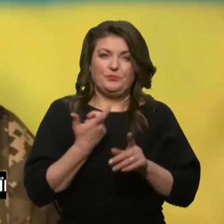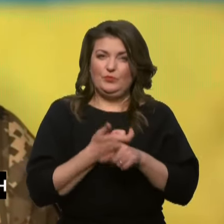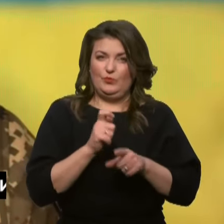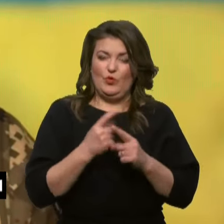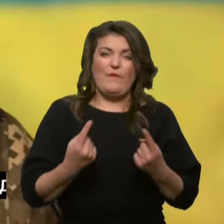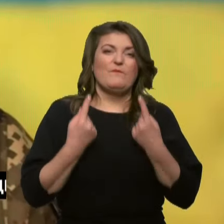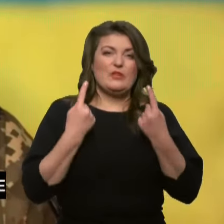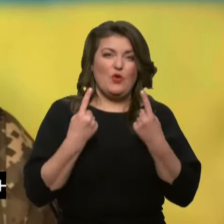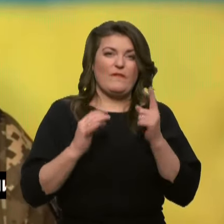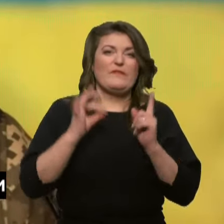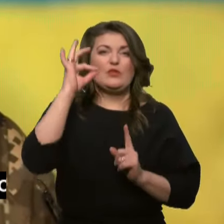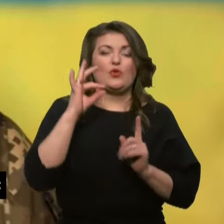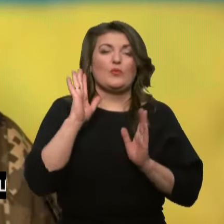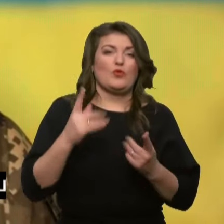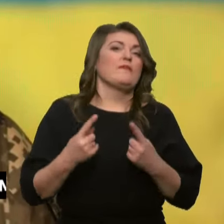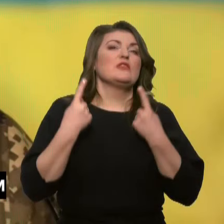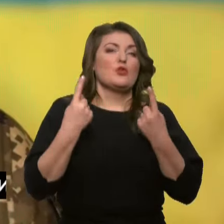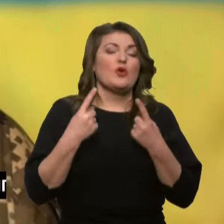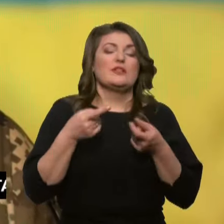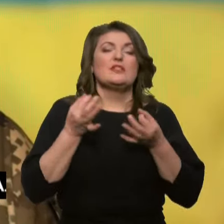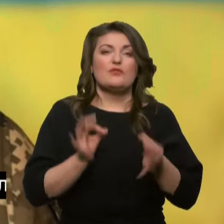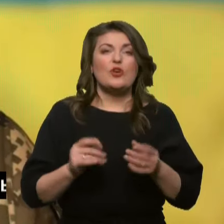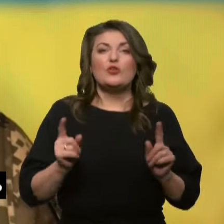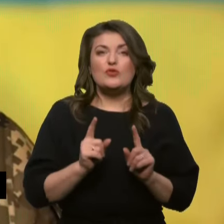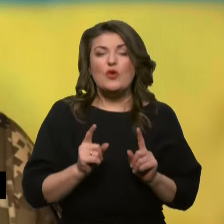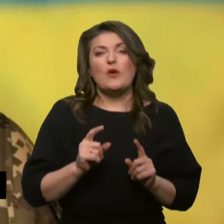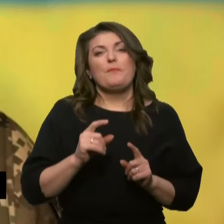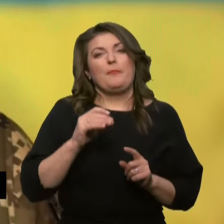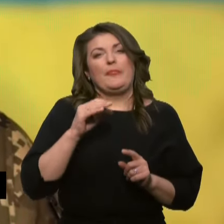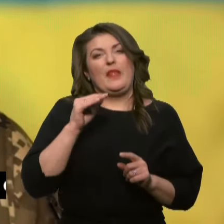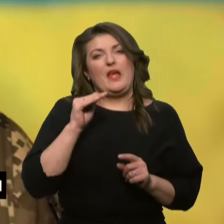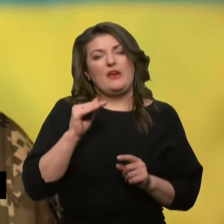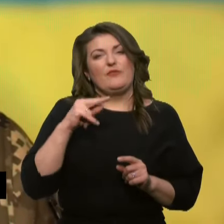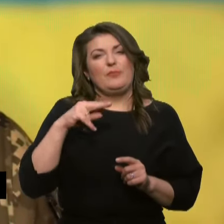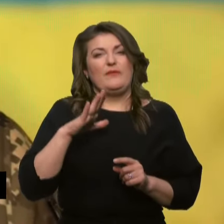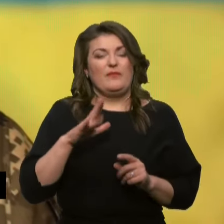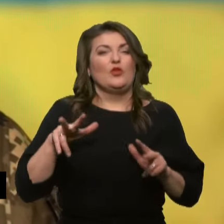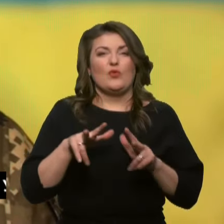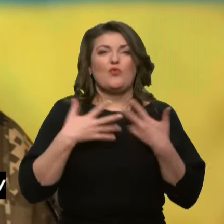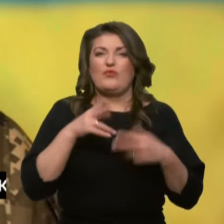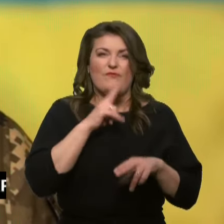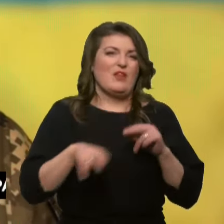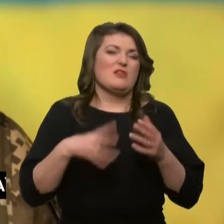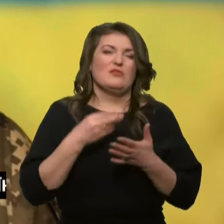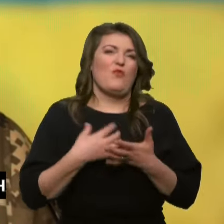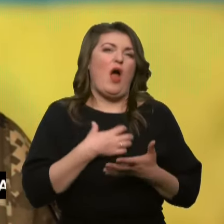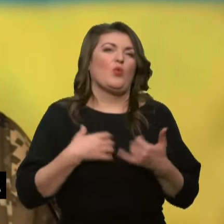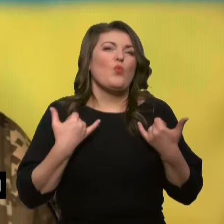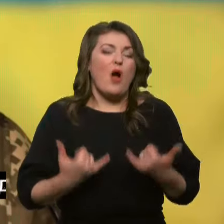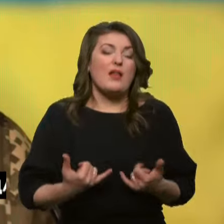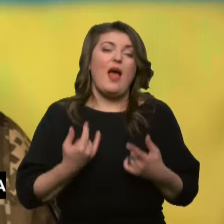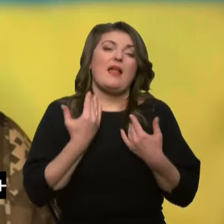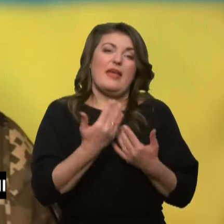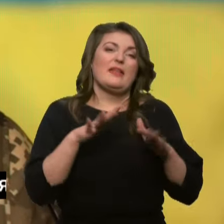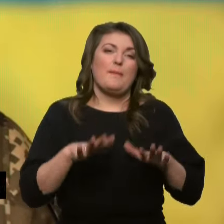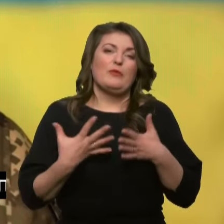дуже високими, відсоток буде високий, звичайно, що FPV-дрони втратять свою актуальність, а отже на їхнє